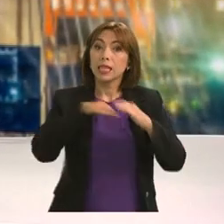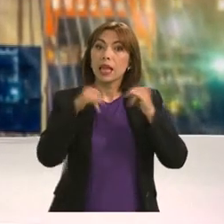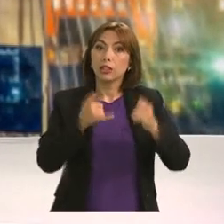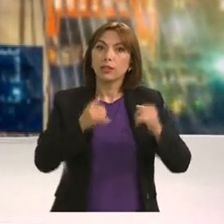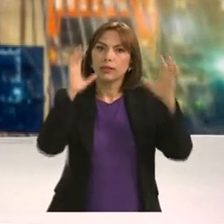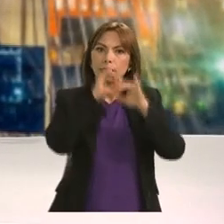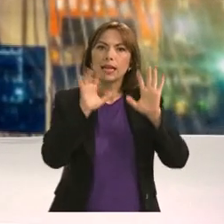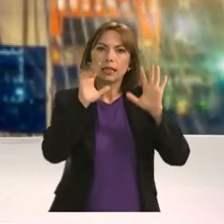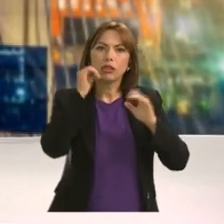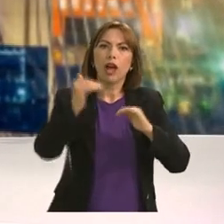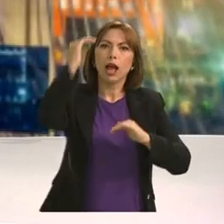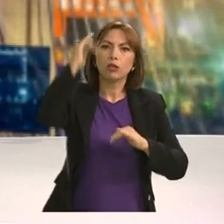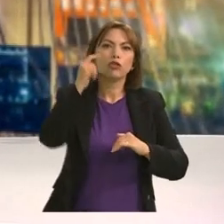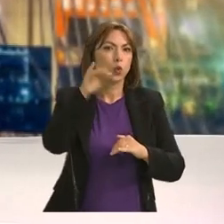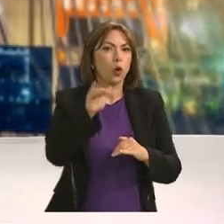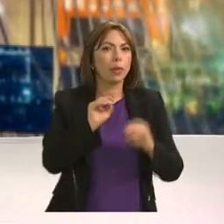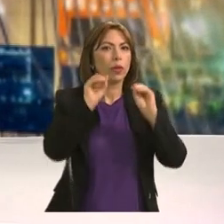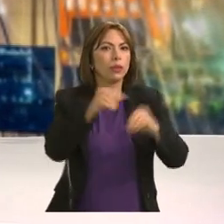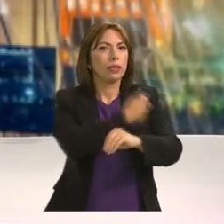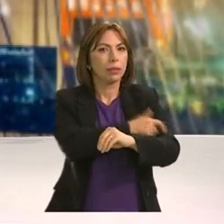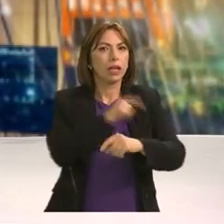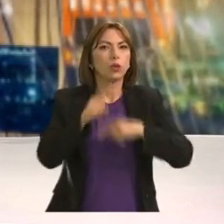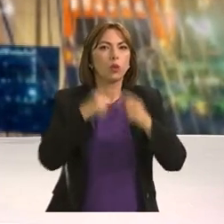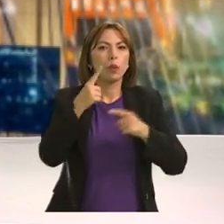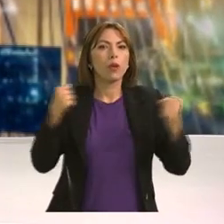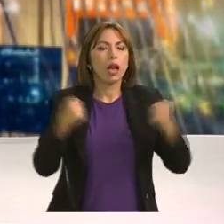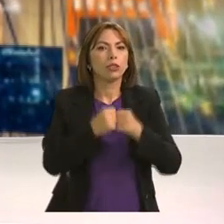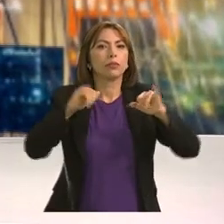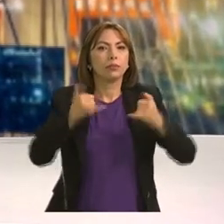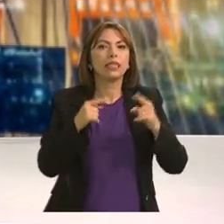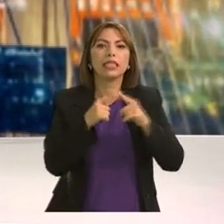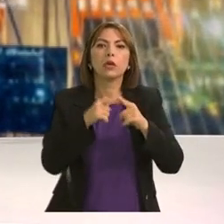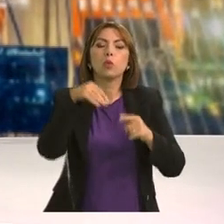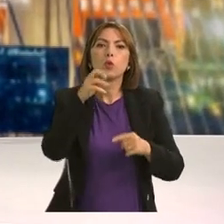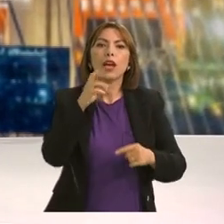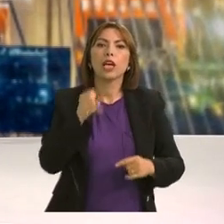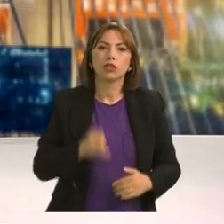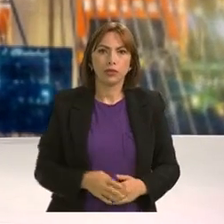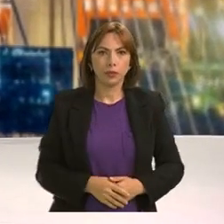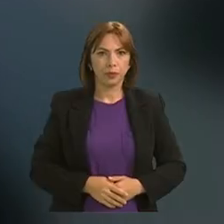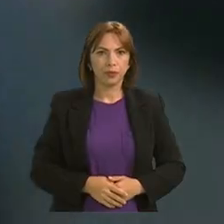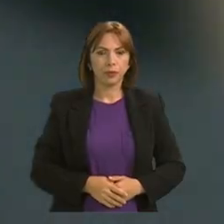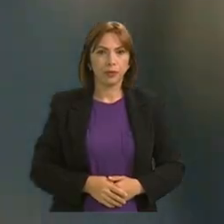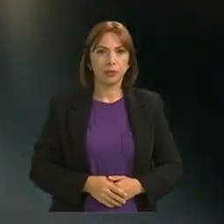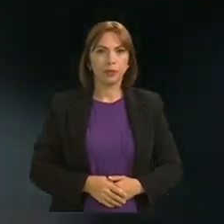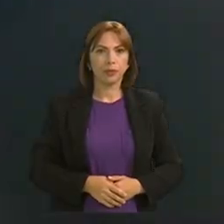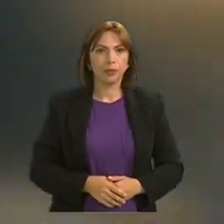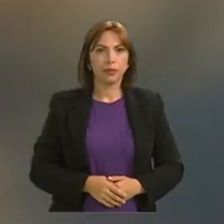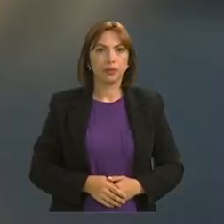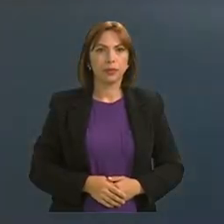În această seară, 10 adulți și un copil au ajuns la spital în urma unui accident petrecut la Târgu Mureș.